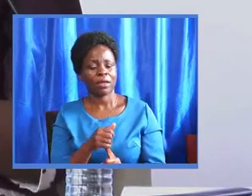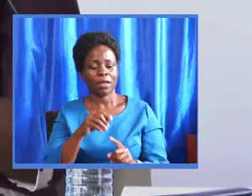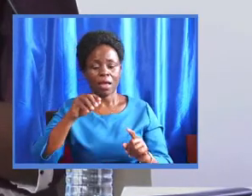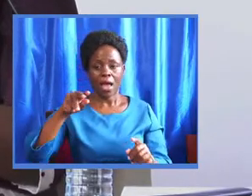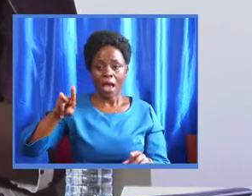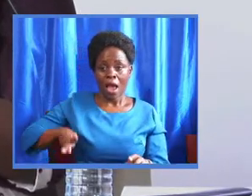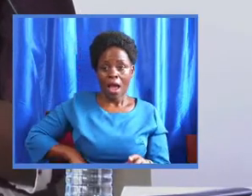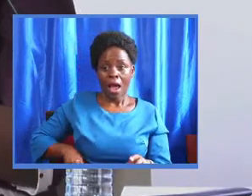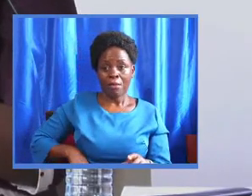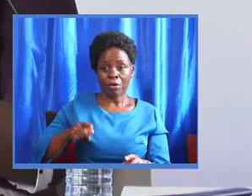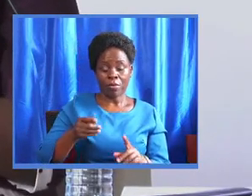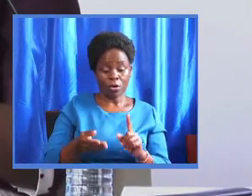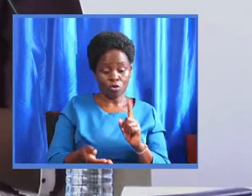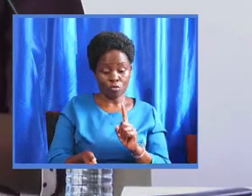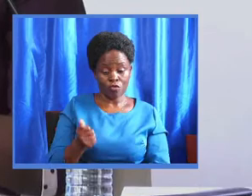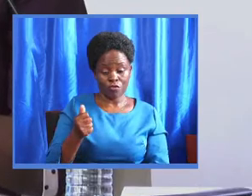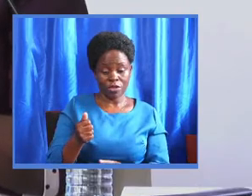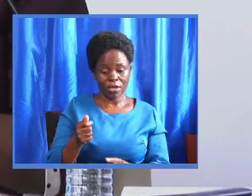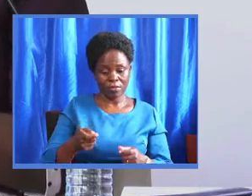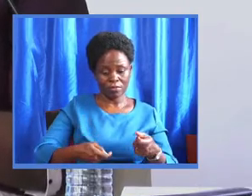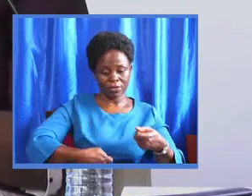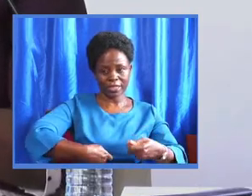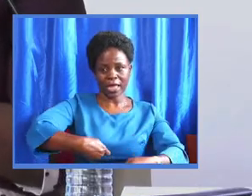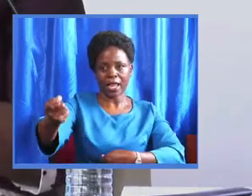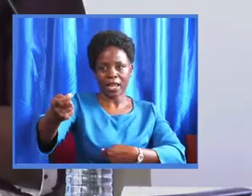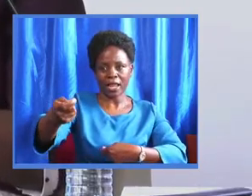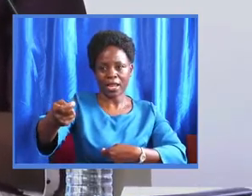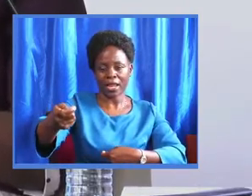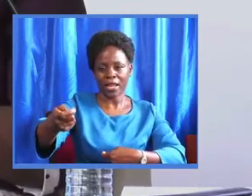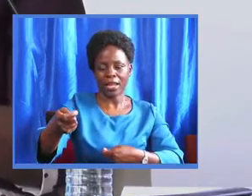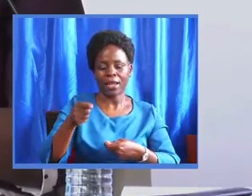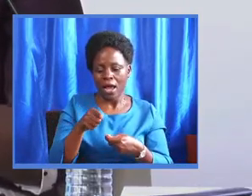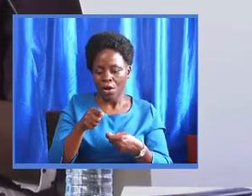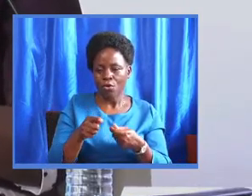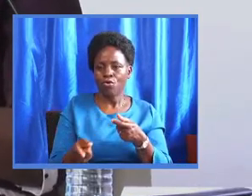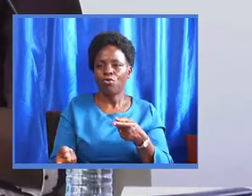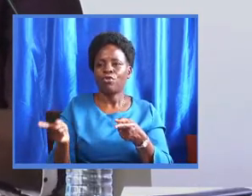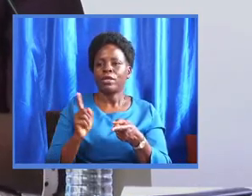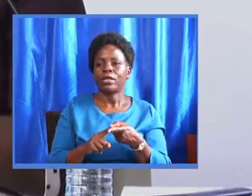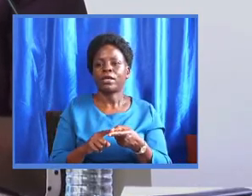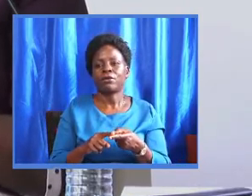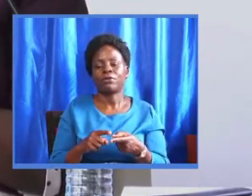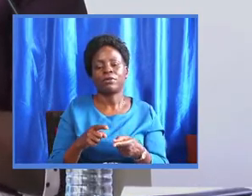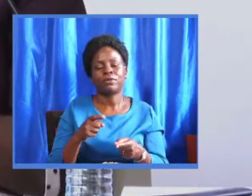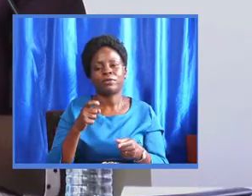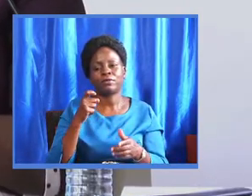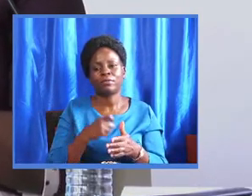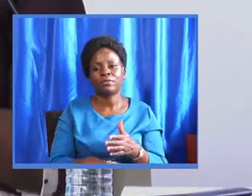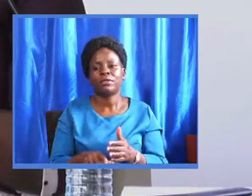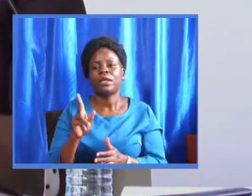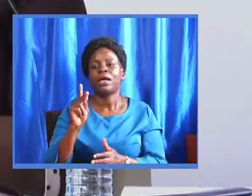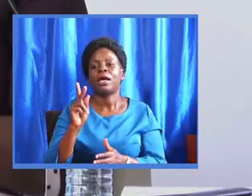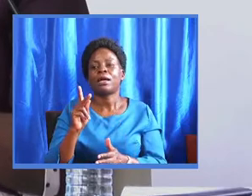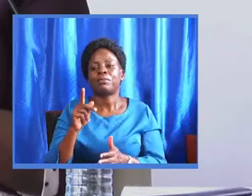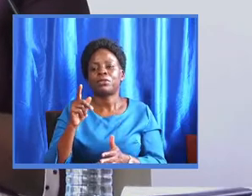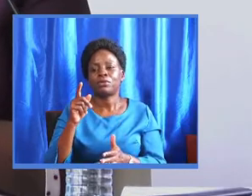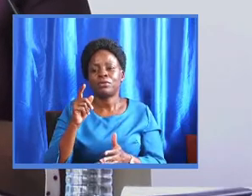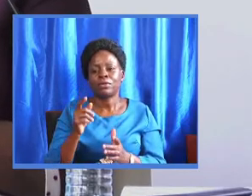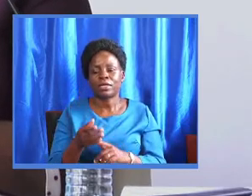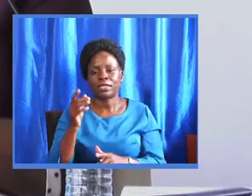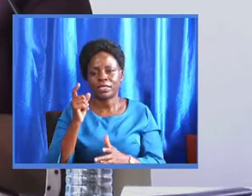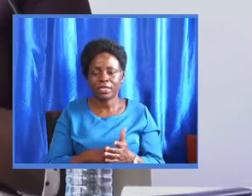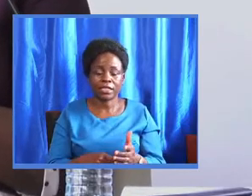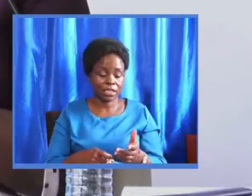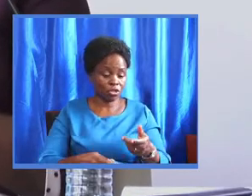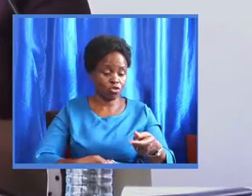Amagoba ago g'oba ofunye mu kutunda ekizimbe ekyo tuteekako omusolo gwe tuyita capital gains tax